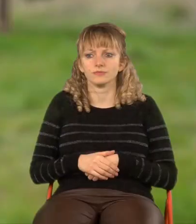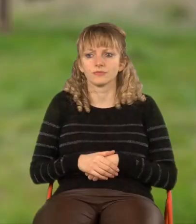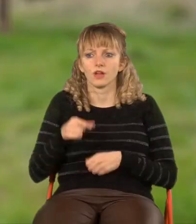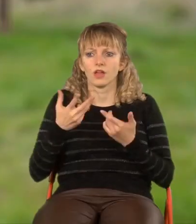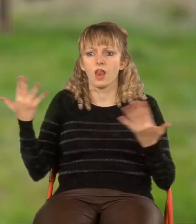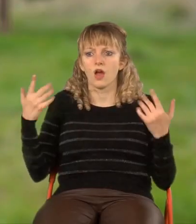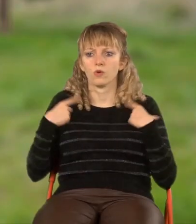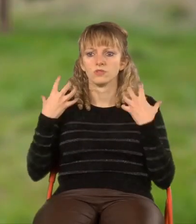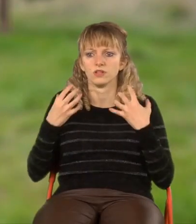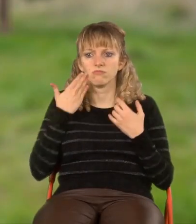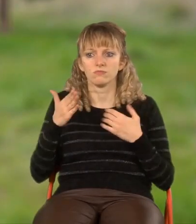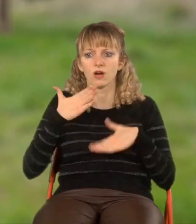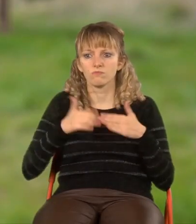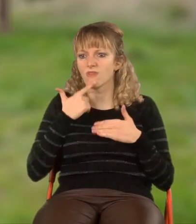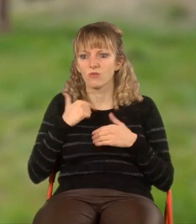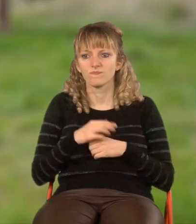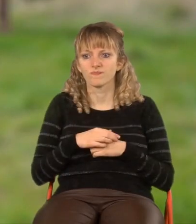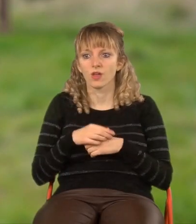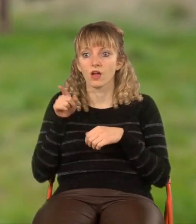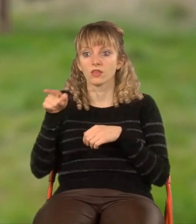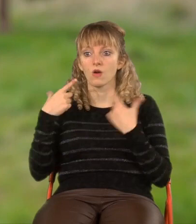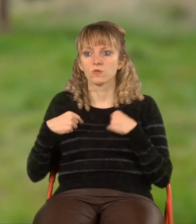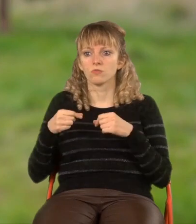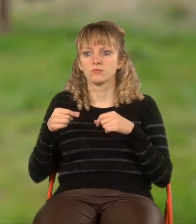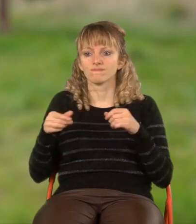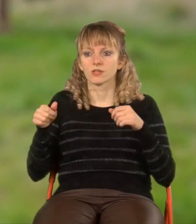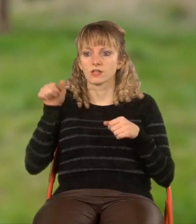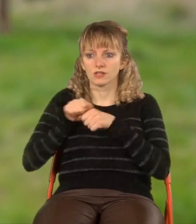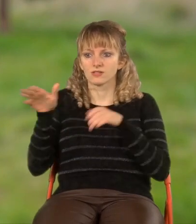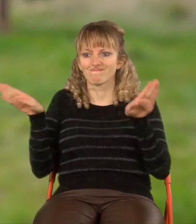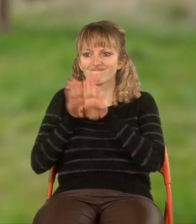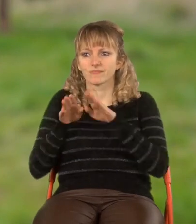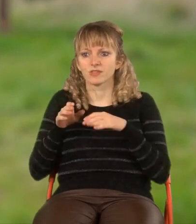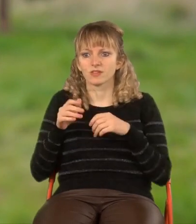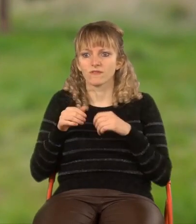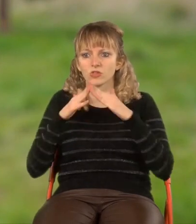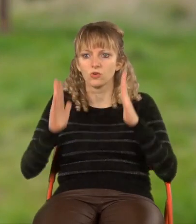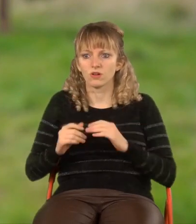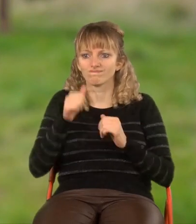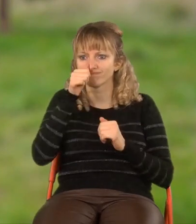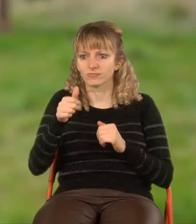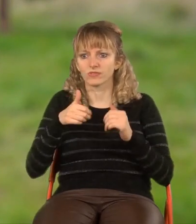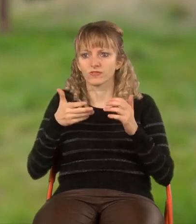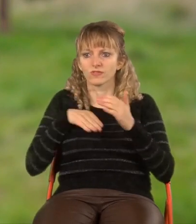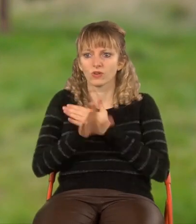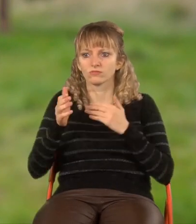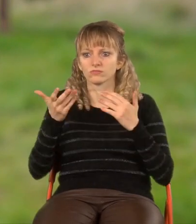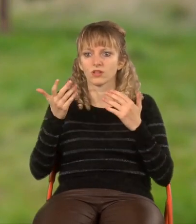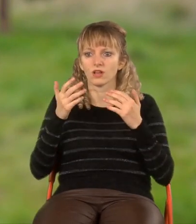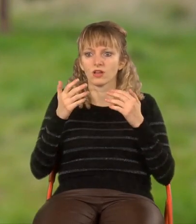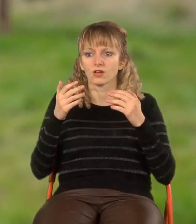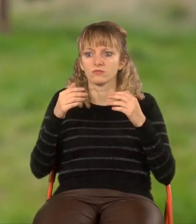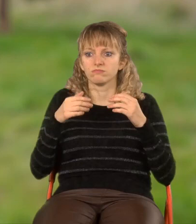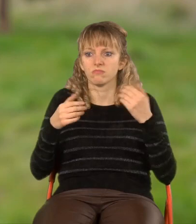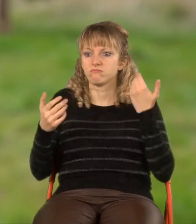Ile osób chce? Bardzo mało, bo te osoby są zamknięte w domach, nie są wyprowadzane na zewnątrz, nad